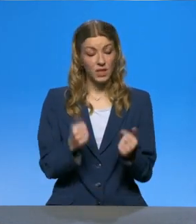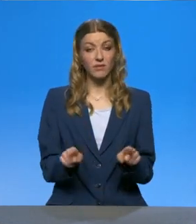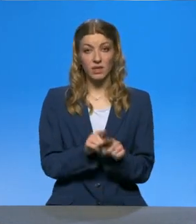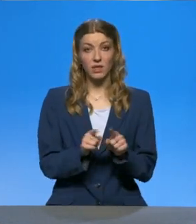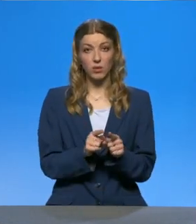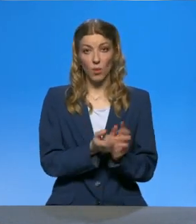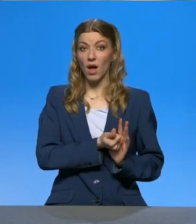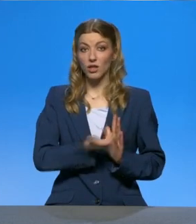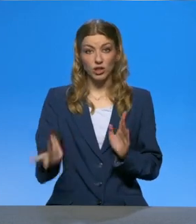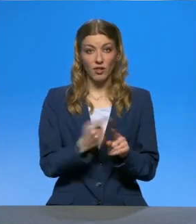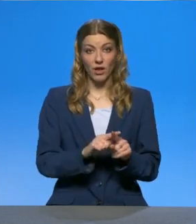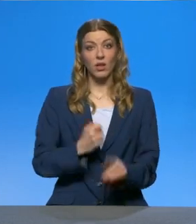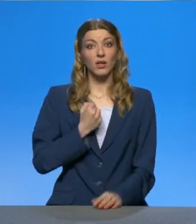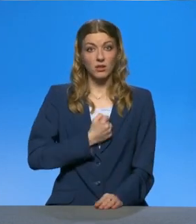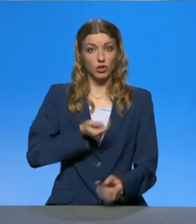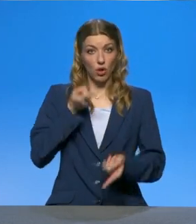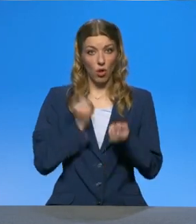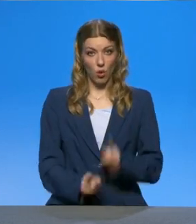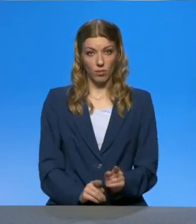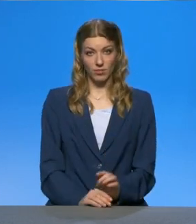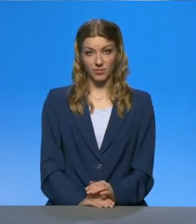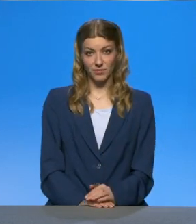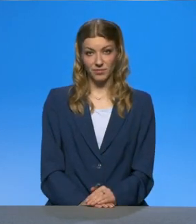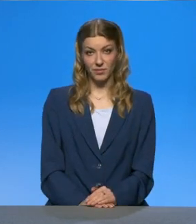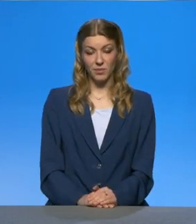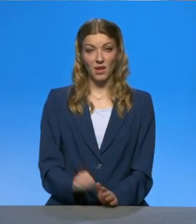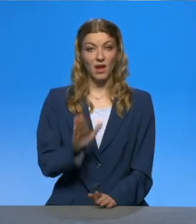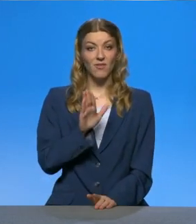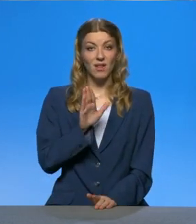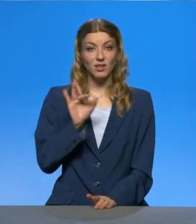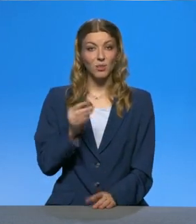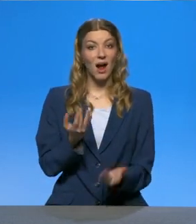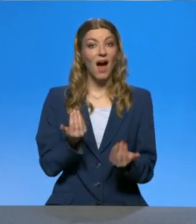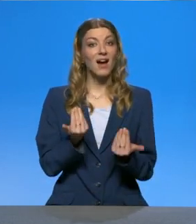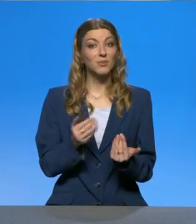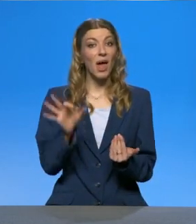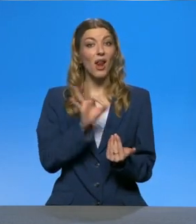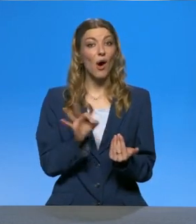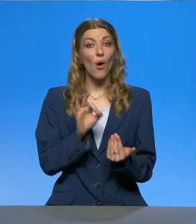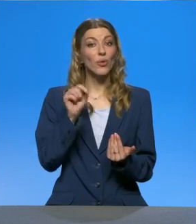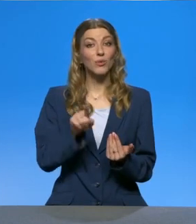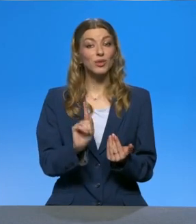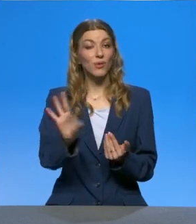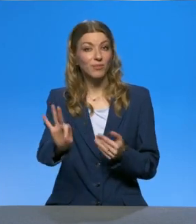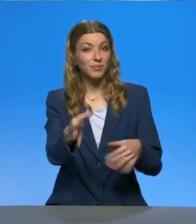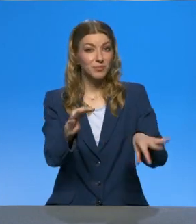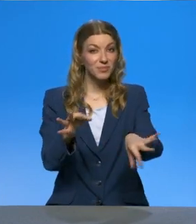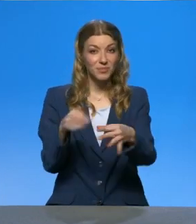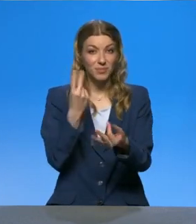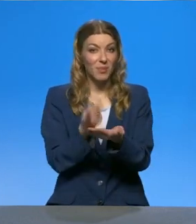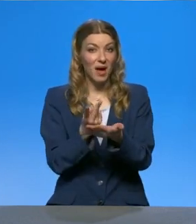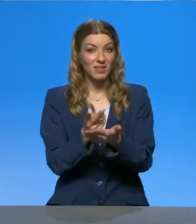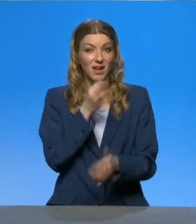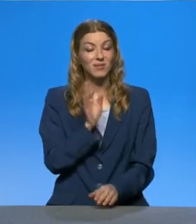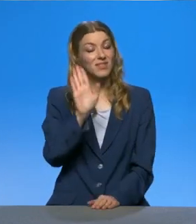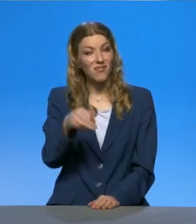становится злом таким, да? А, Владимир, так, а теперь про морковку, которую вы так перед нами помахали. Все-таки давайте